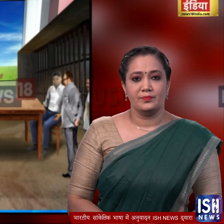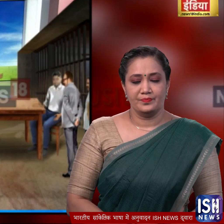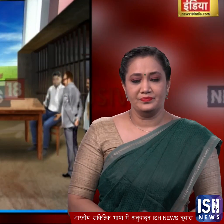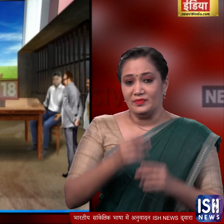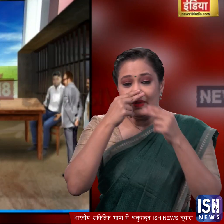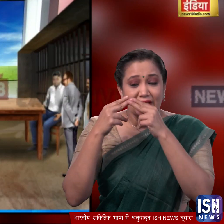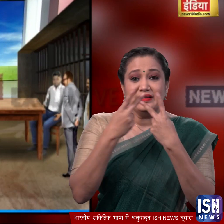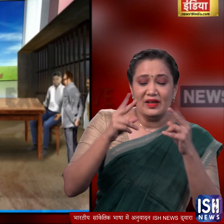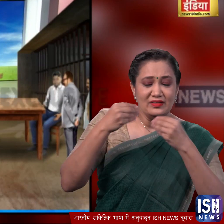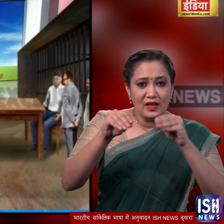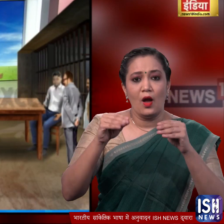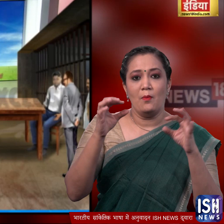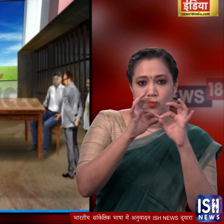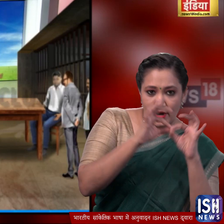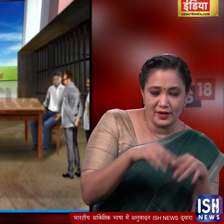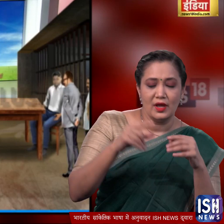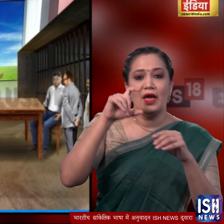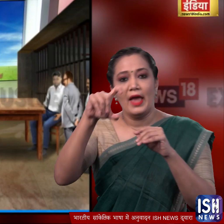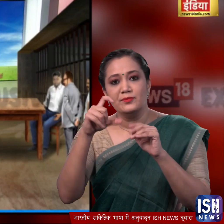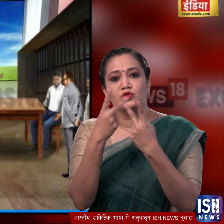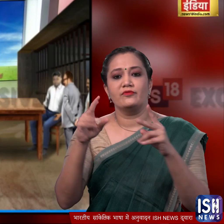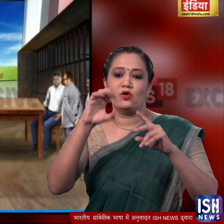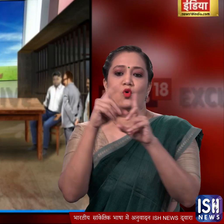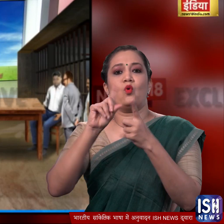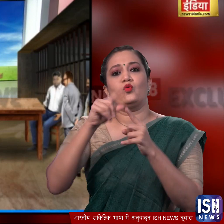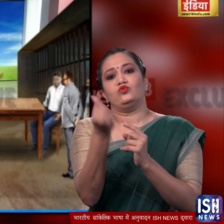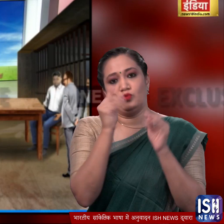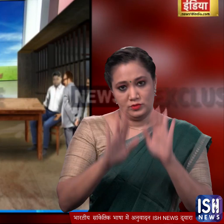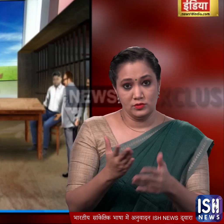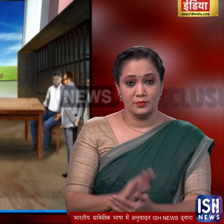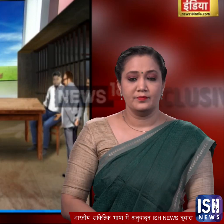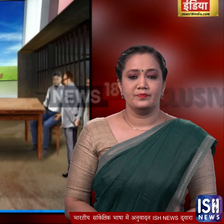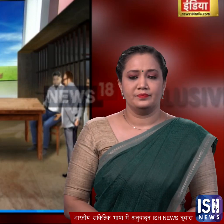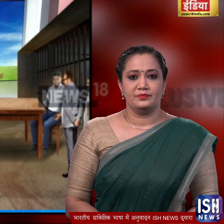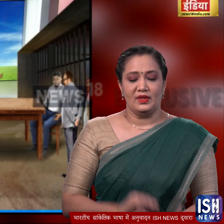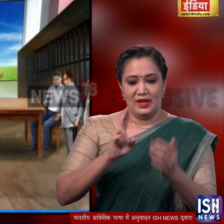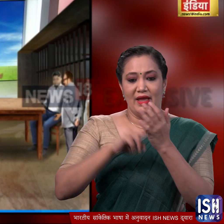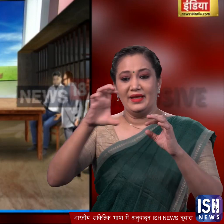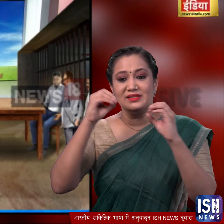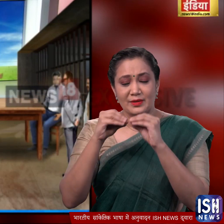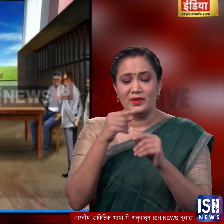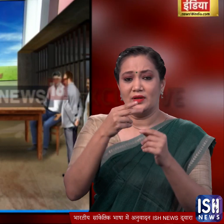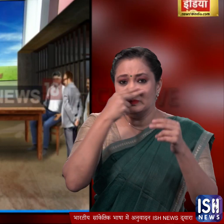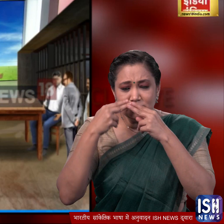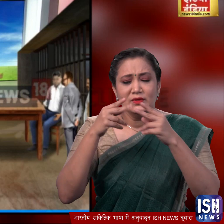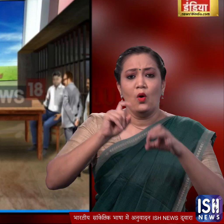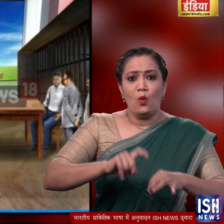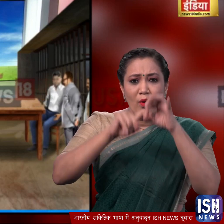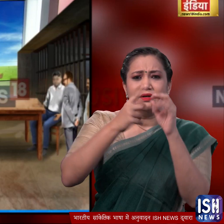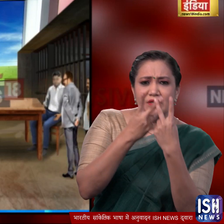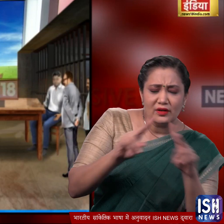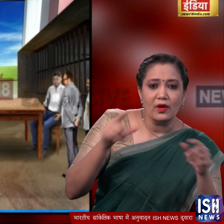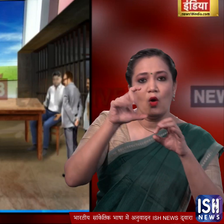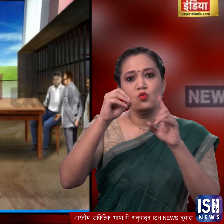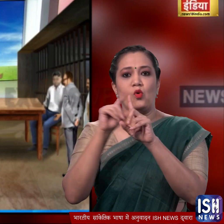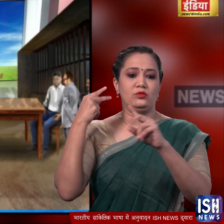कि जिनके लिए वो बुलेट और कैप्सूल नाम के कोडवर्ड का इस्तेमाल करता था। एनसीबी के मुताबिक ड्रग्स की क्वालिटी के